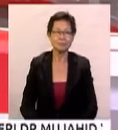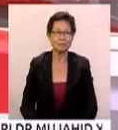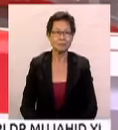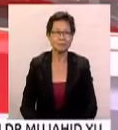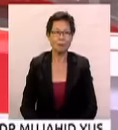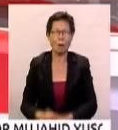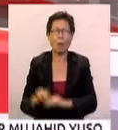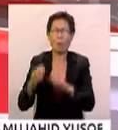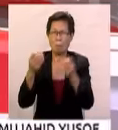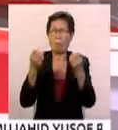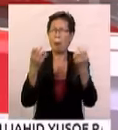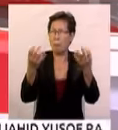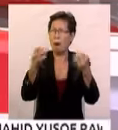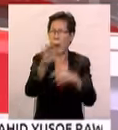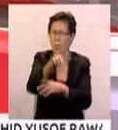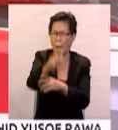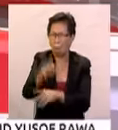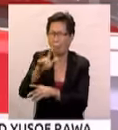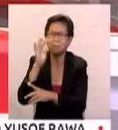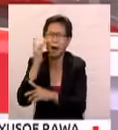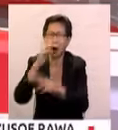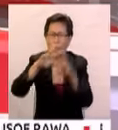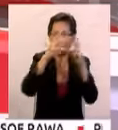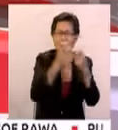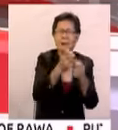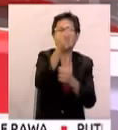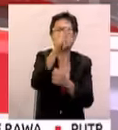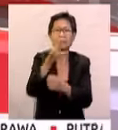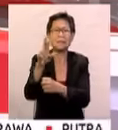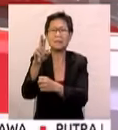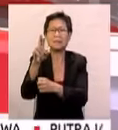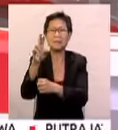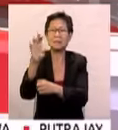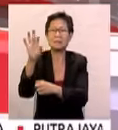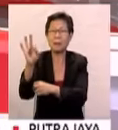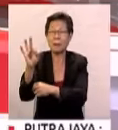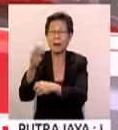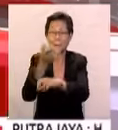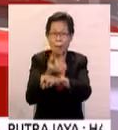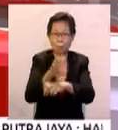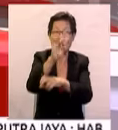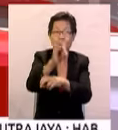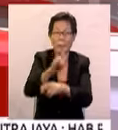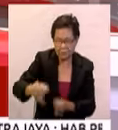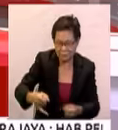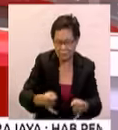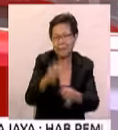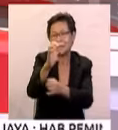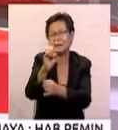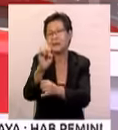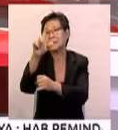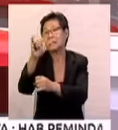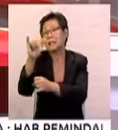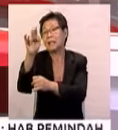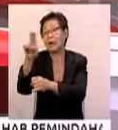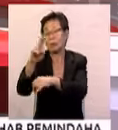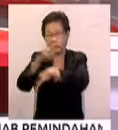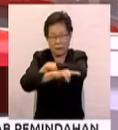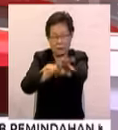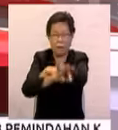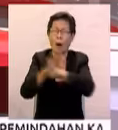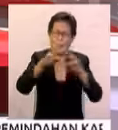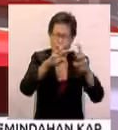Baik, masih ramai yang tidak mengetahui mengenai bengkel Seri 9 yang terletak di Batu Lapan, Jalan Siliau, Mambau, Negeri 9. Walaupun